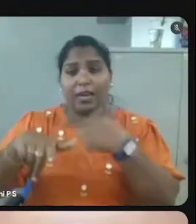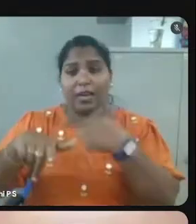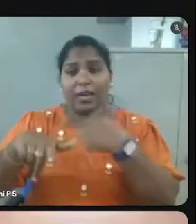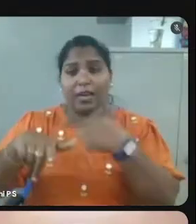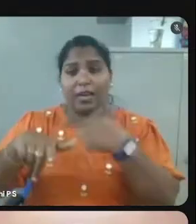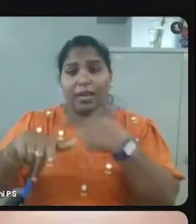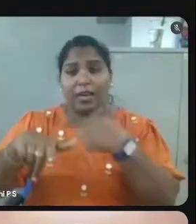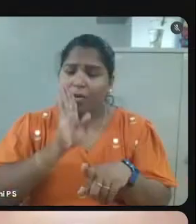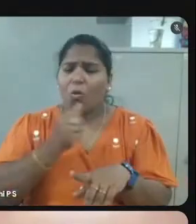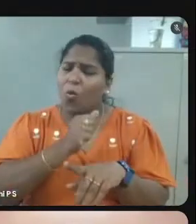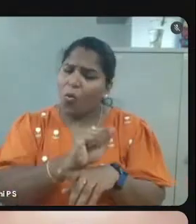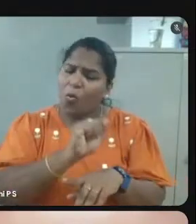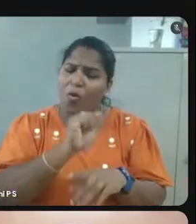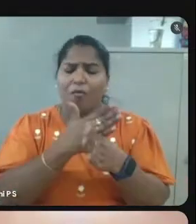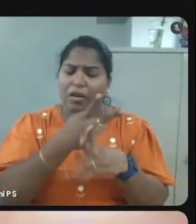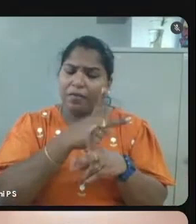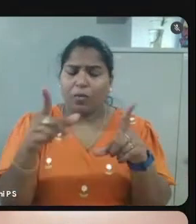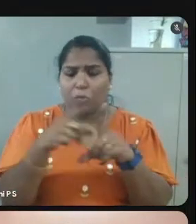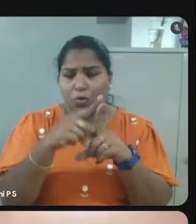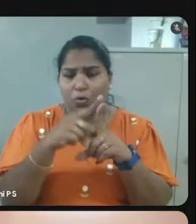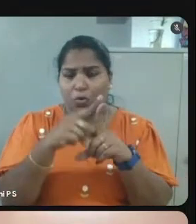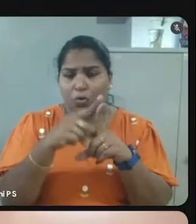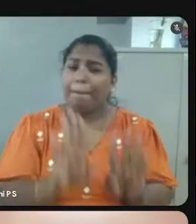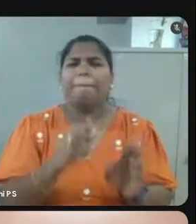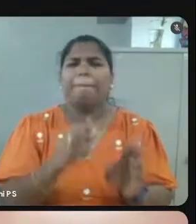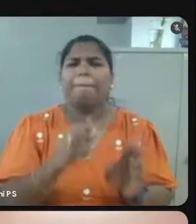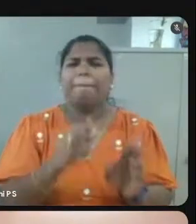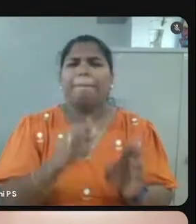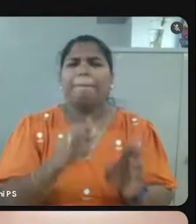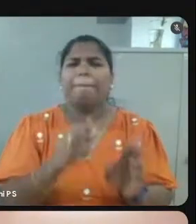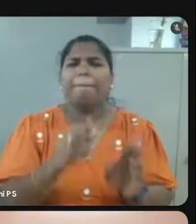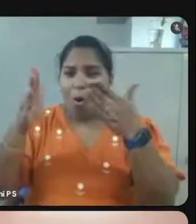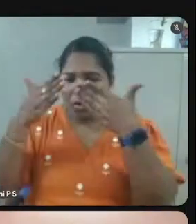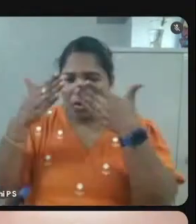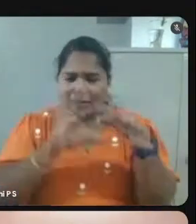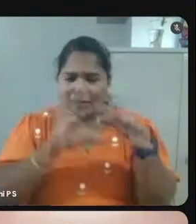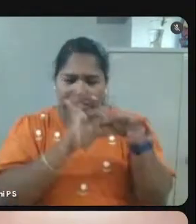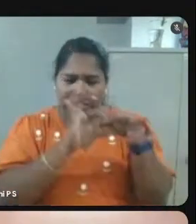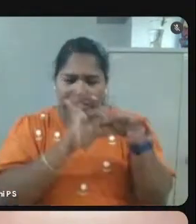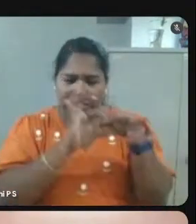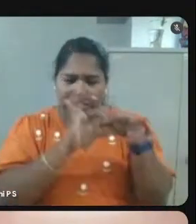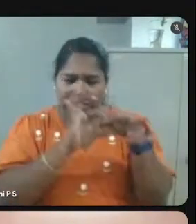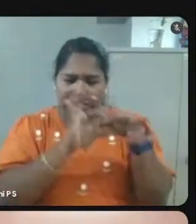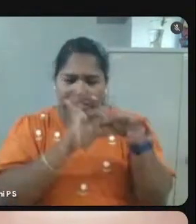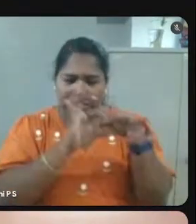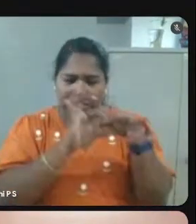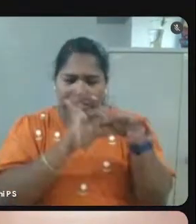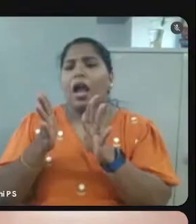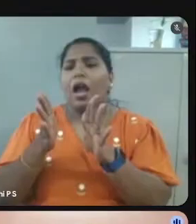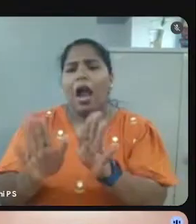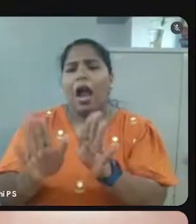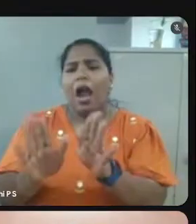അവളുടെ കാര്യങ്ങളൊക്കെ ചെയ്യുന്നുണ്ട്. എങ്കിലും ഓട്ടിസത്തിൻ്റെതായ ചില എന്താ പറയാ ക്യാരക്ടറിസ്റ്റിക്സ് ഇപ്പോഴും